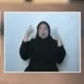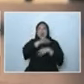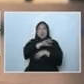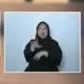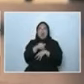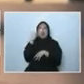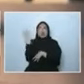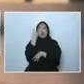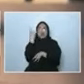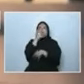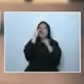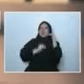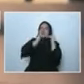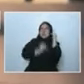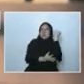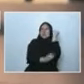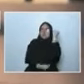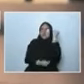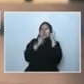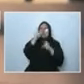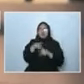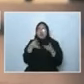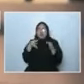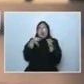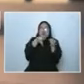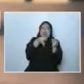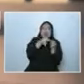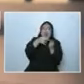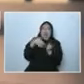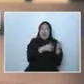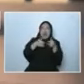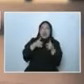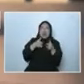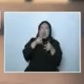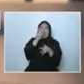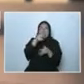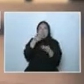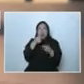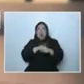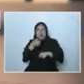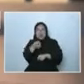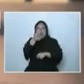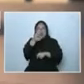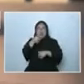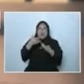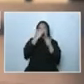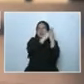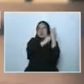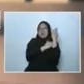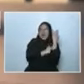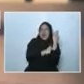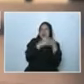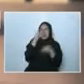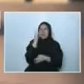oleh nasional bagaimana untuk menurunkan miskin ekstrim dengan pendekatan intervensi yang kami lakukan. Dengan waktu singkat dan data yang akurat, tentu ini